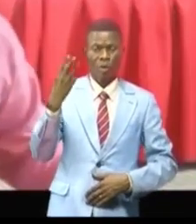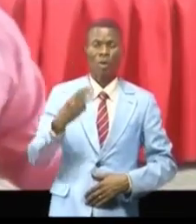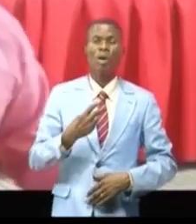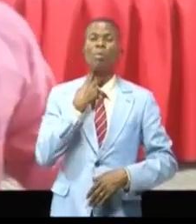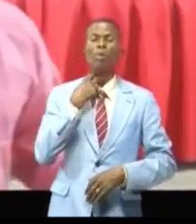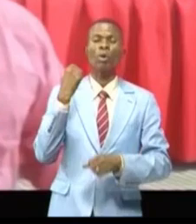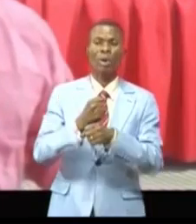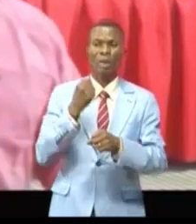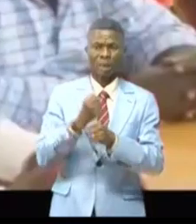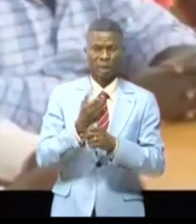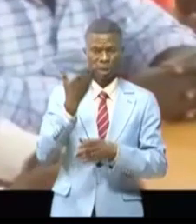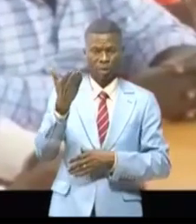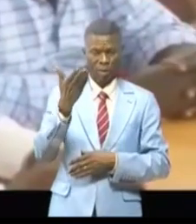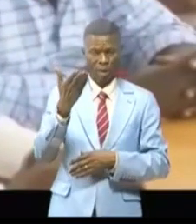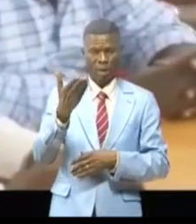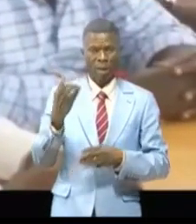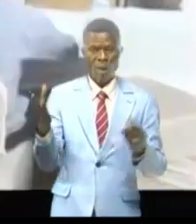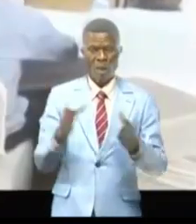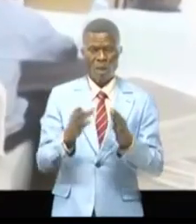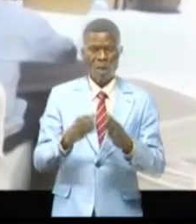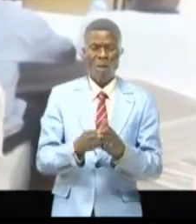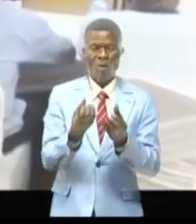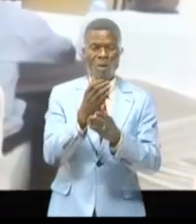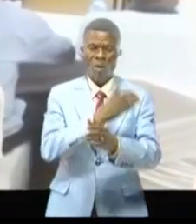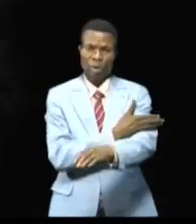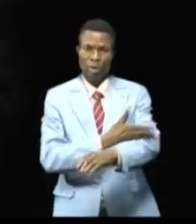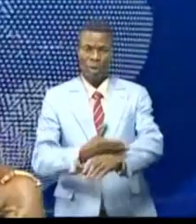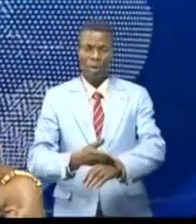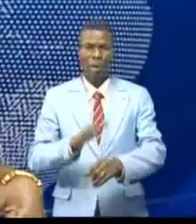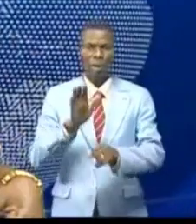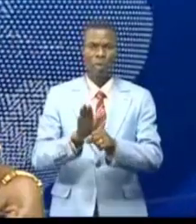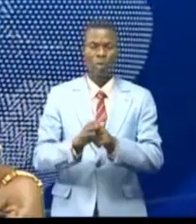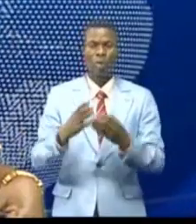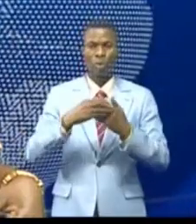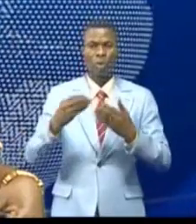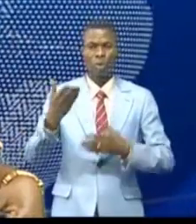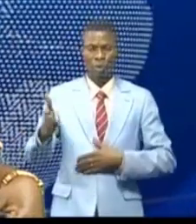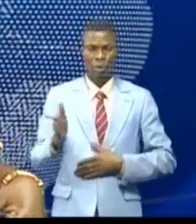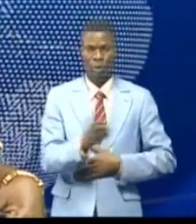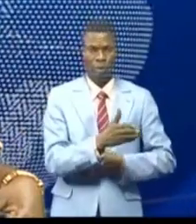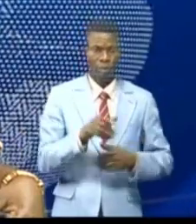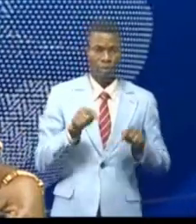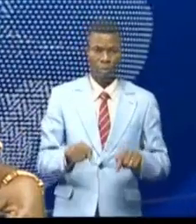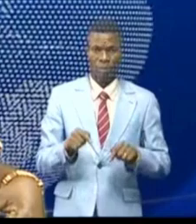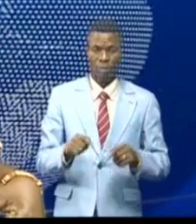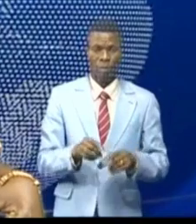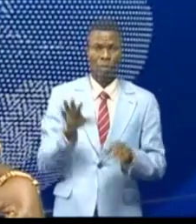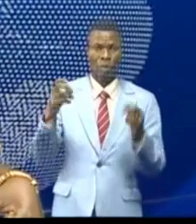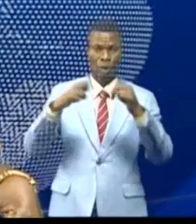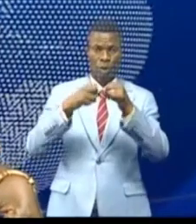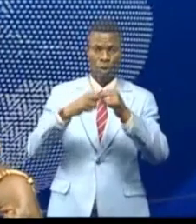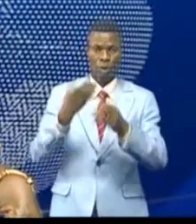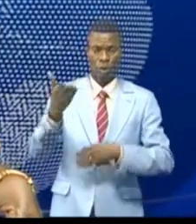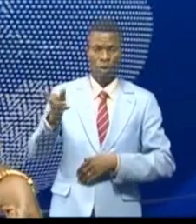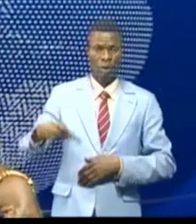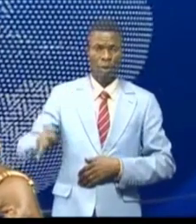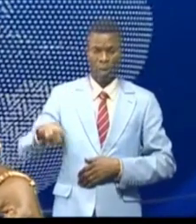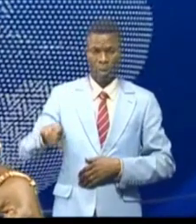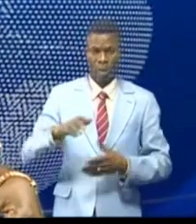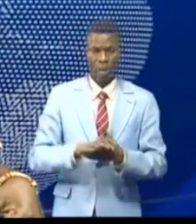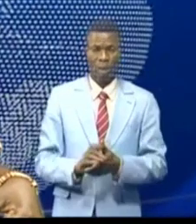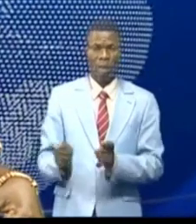travail des déclarants en douane avec une perte de milliers de dollars. Il y a désormais de l'électricité dans la province